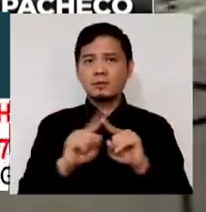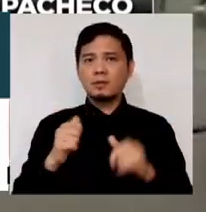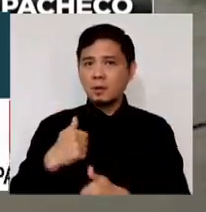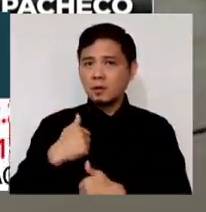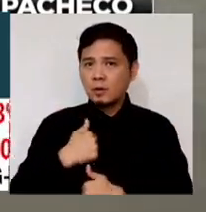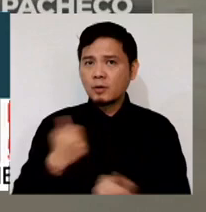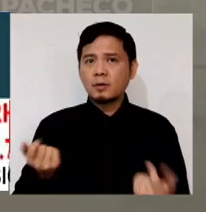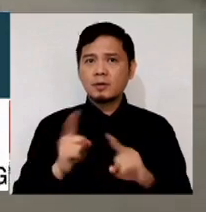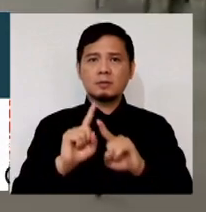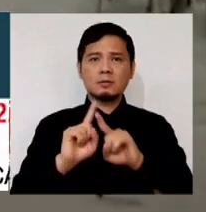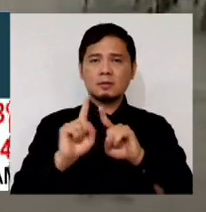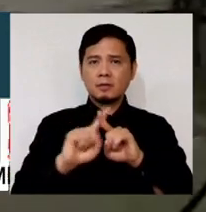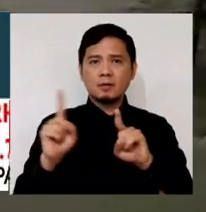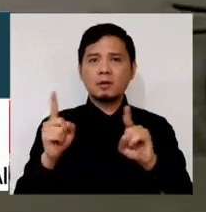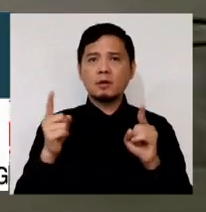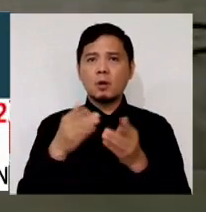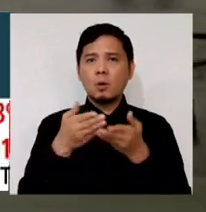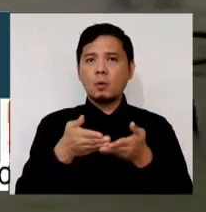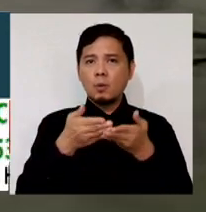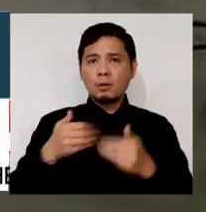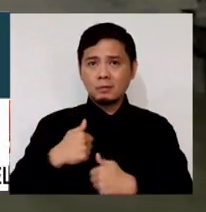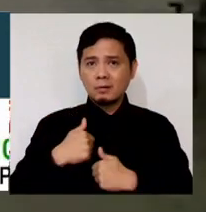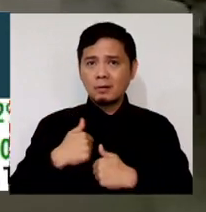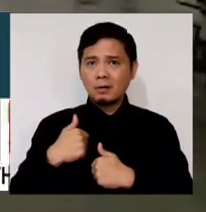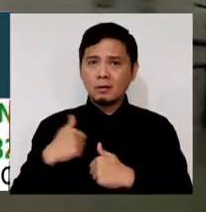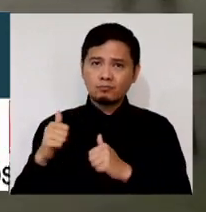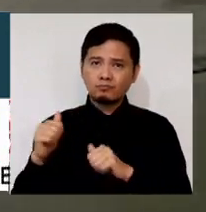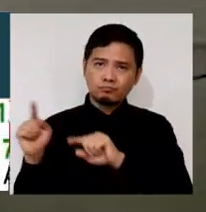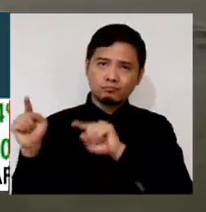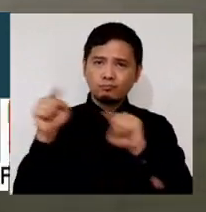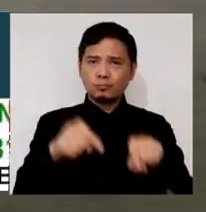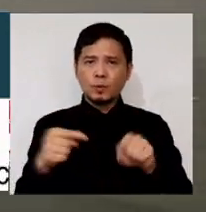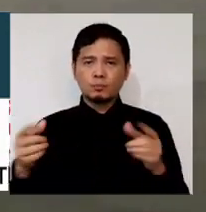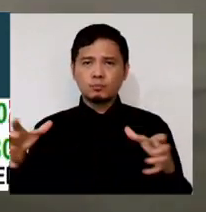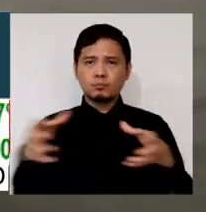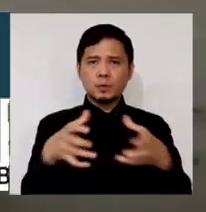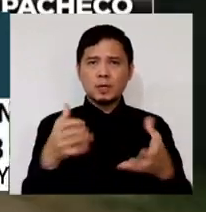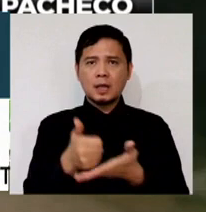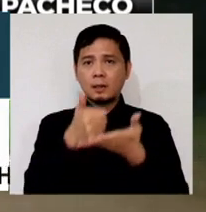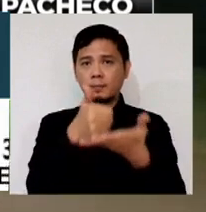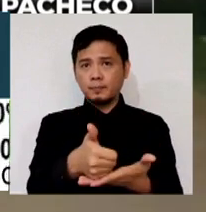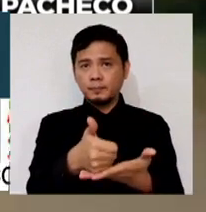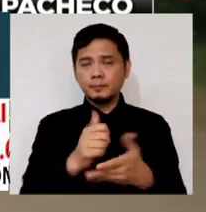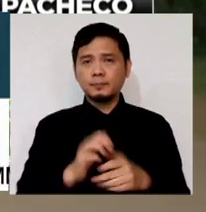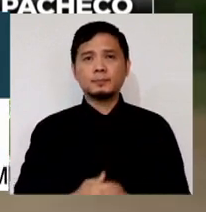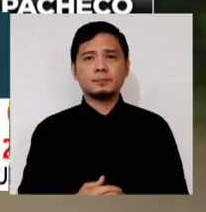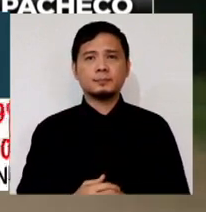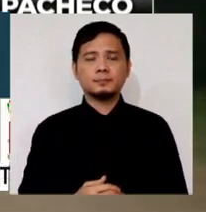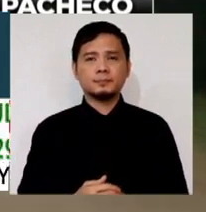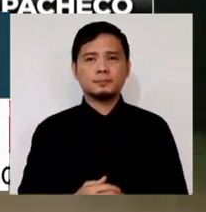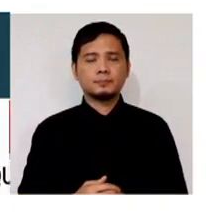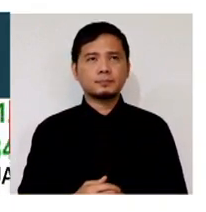yung Coast Guard. Kaya naghahanap sila sa ngayon po. Governor,